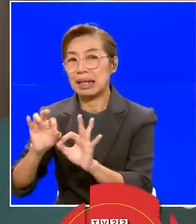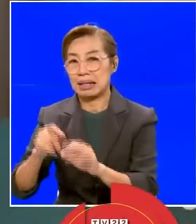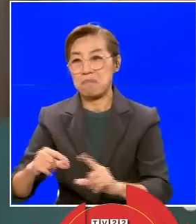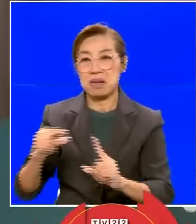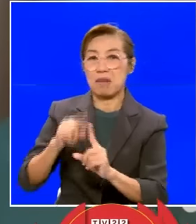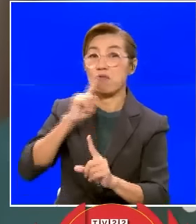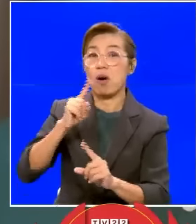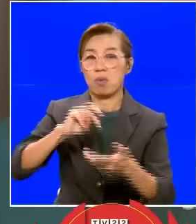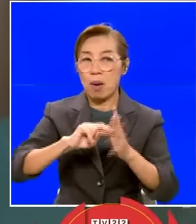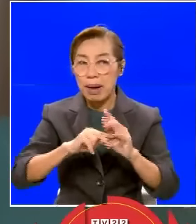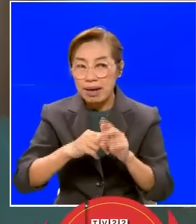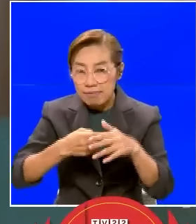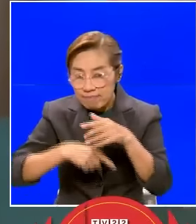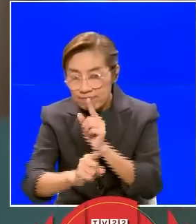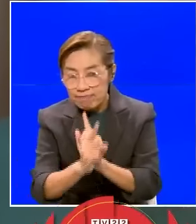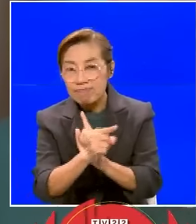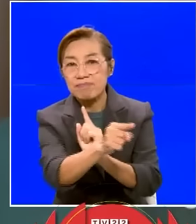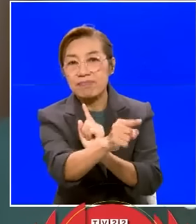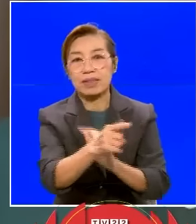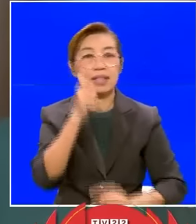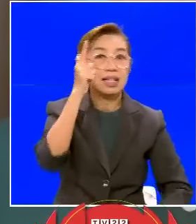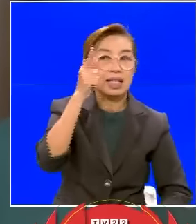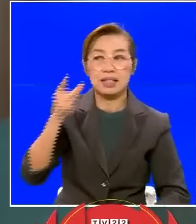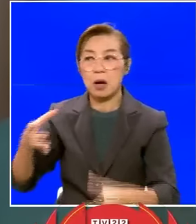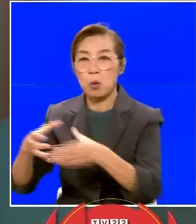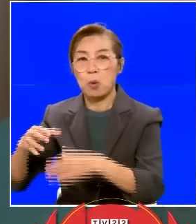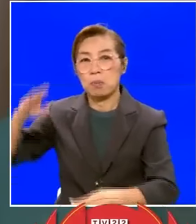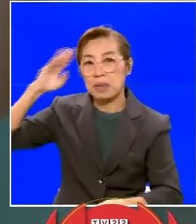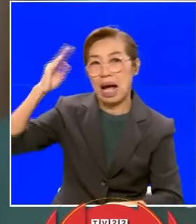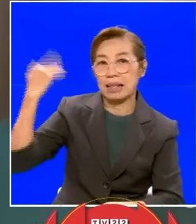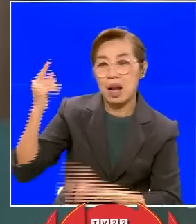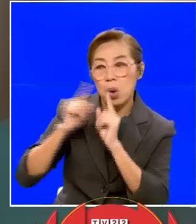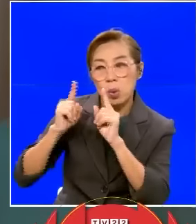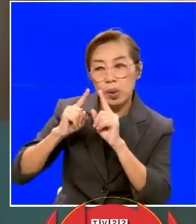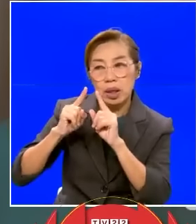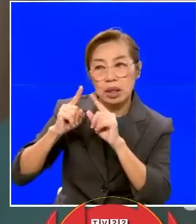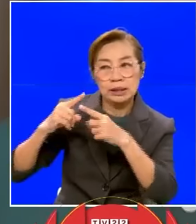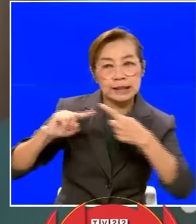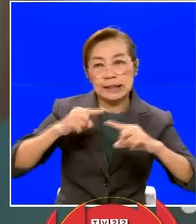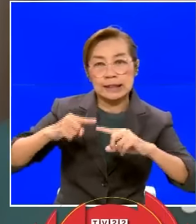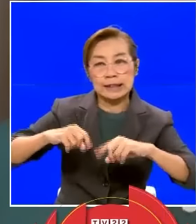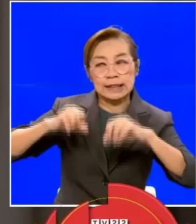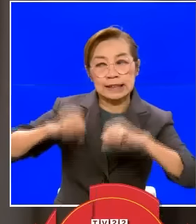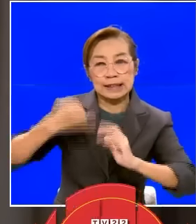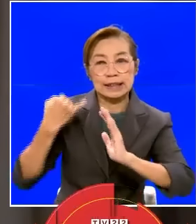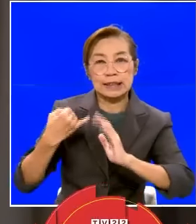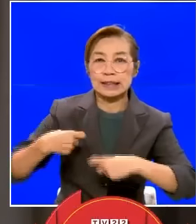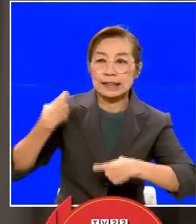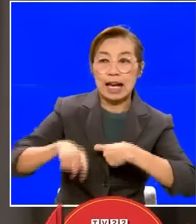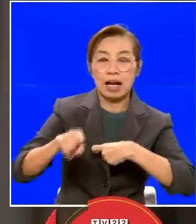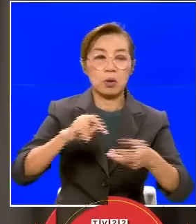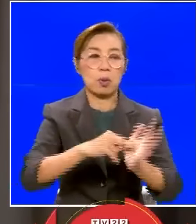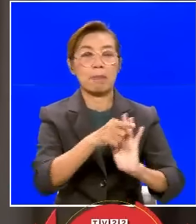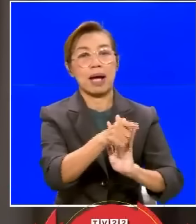ตัวระหว่างคุณทักษิณกับกลุ่มอนุรักษ์นิยมจากนี้ไปคุณทักษิณก็ตกเป็นผู้ต้องหาคดีมาตรา112อย่างสมบูรณ์แบ